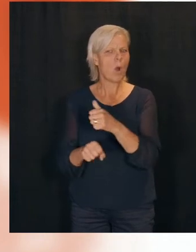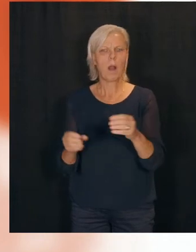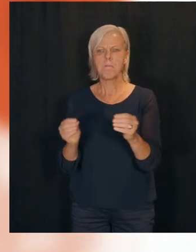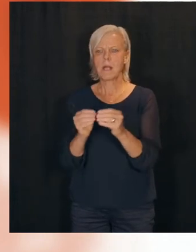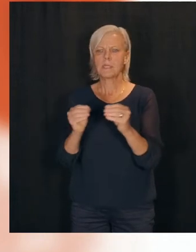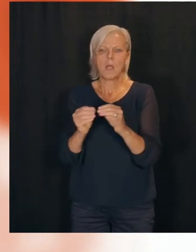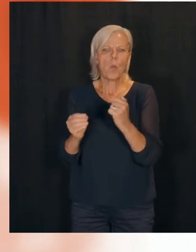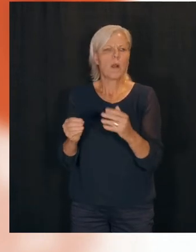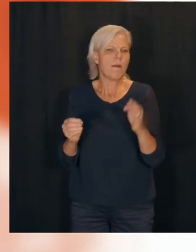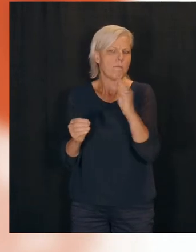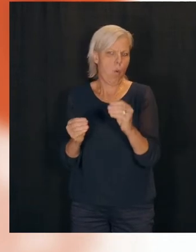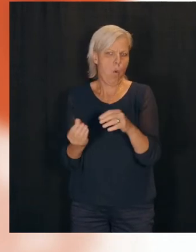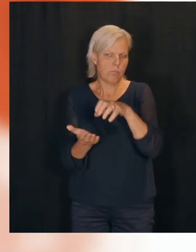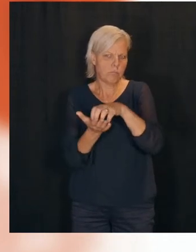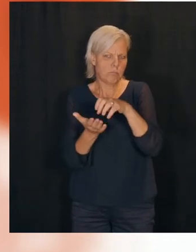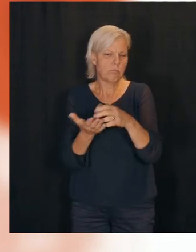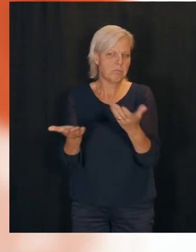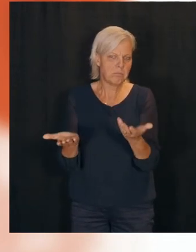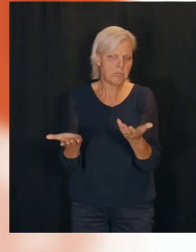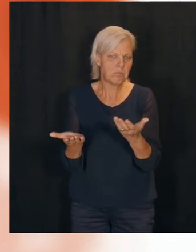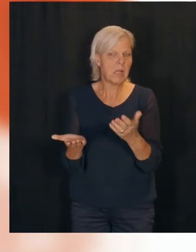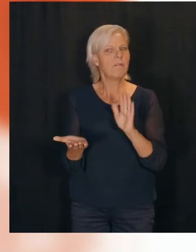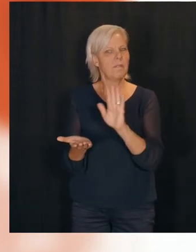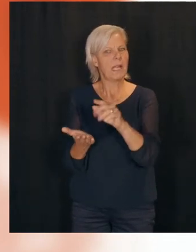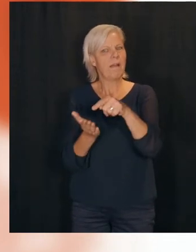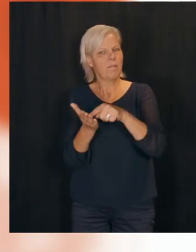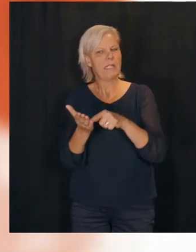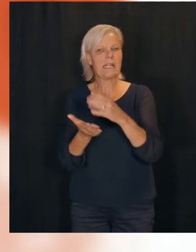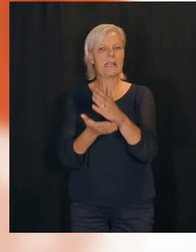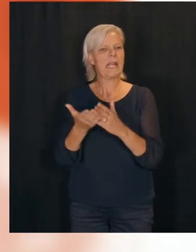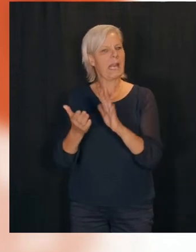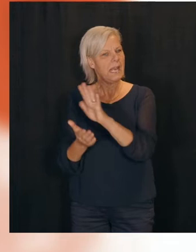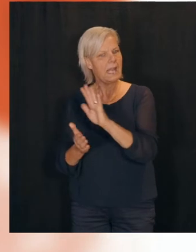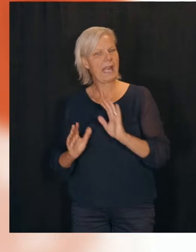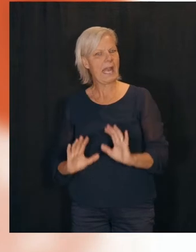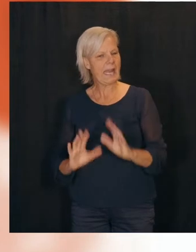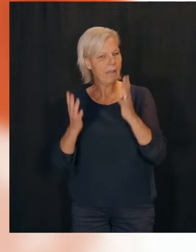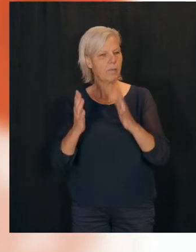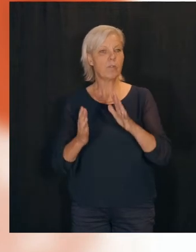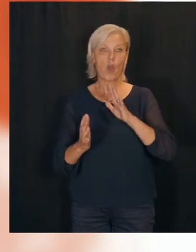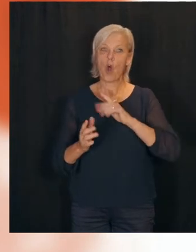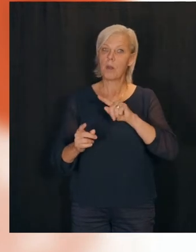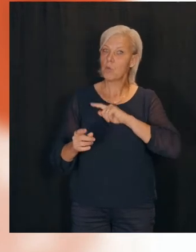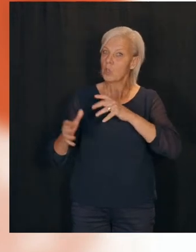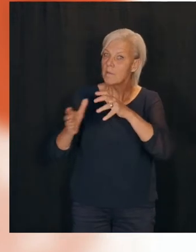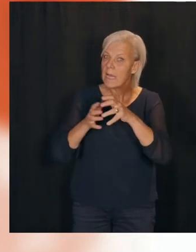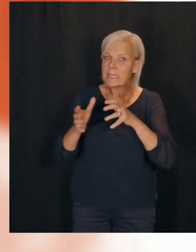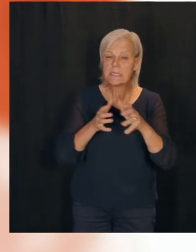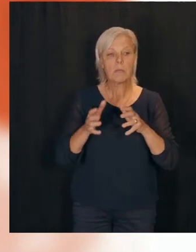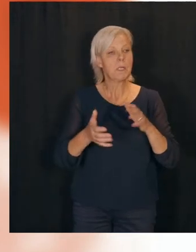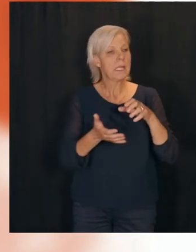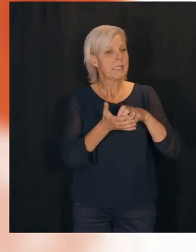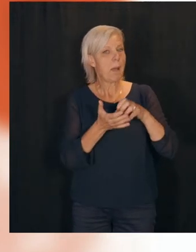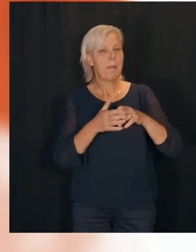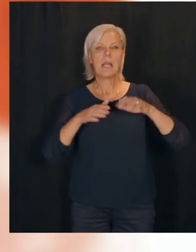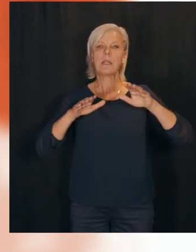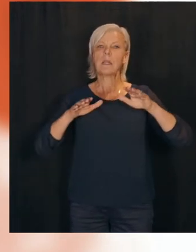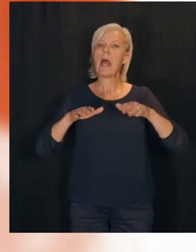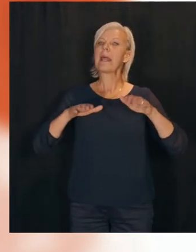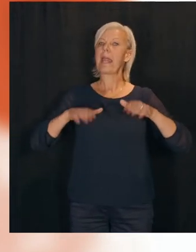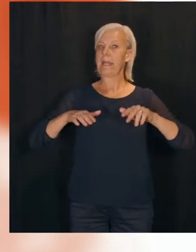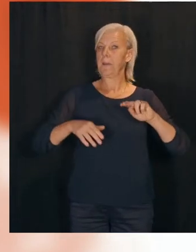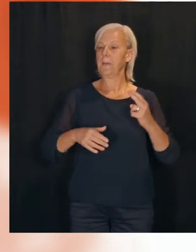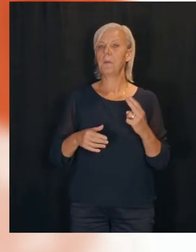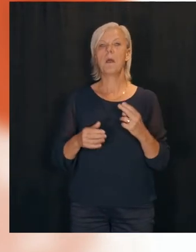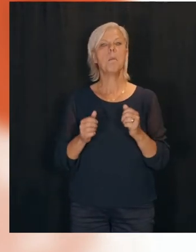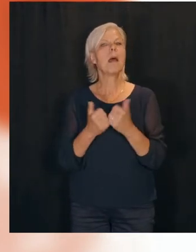av befolkningen under en viss del av deras liv. Så vi har mycket flexibilitet i samhället redan. Det är bara så att vi kallar inte det